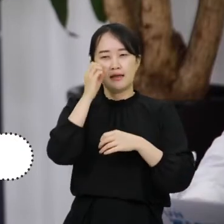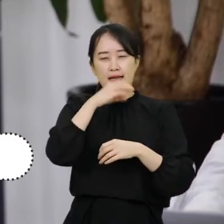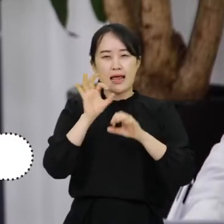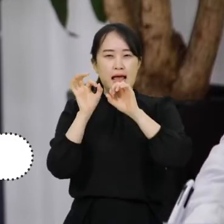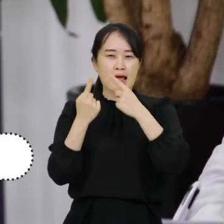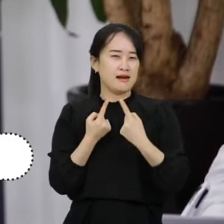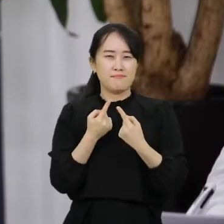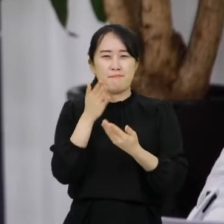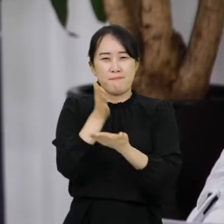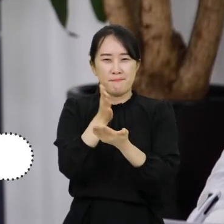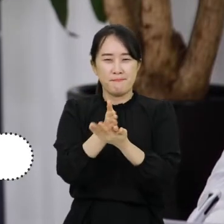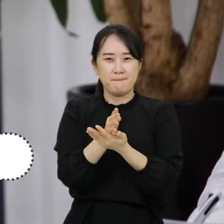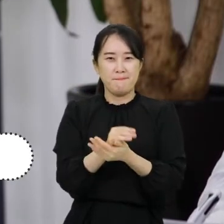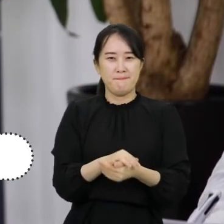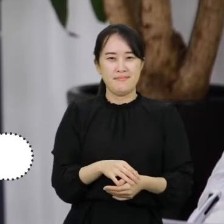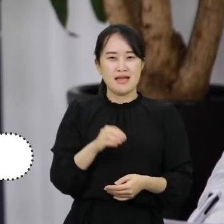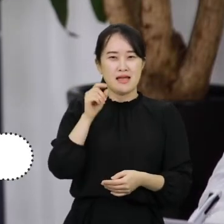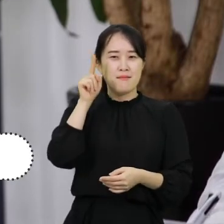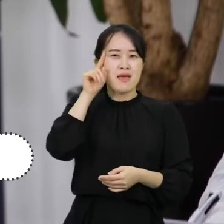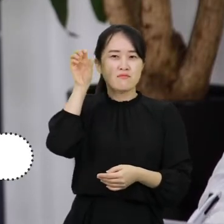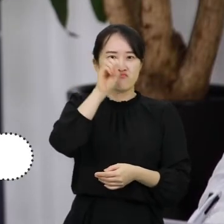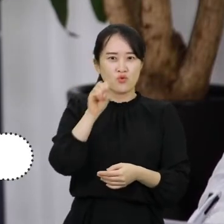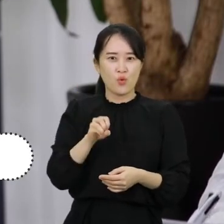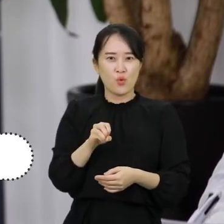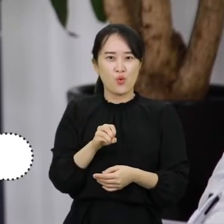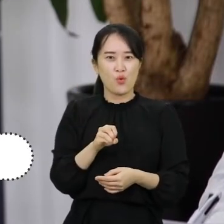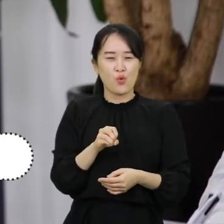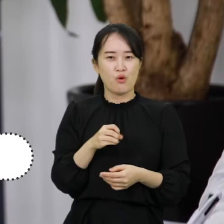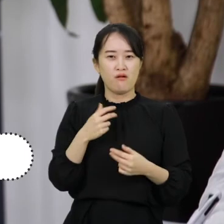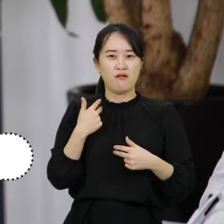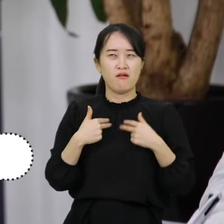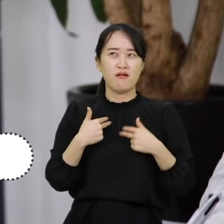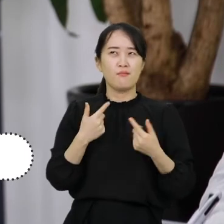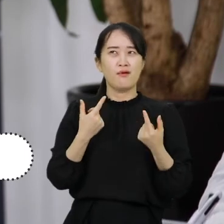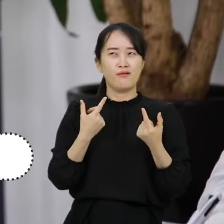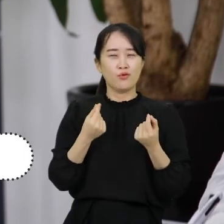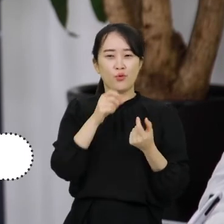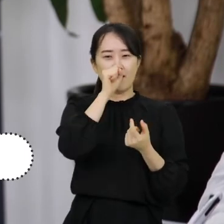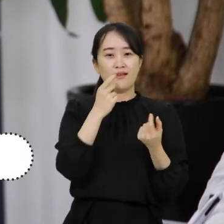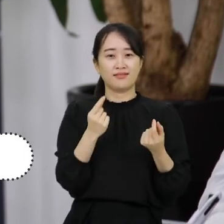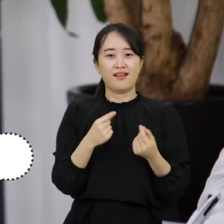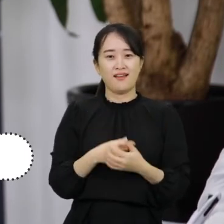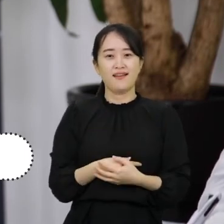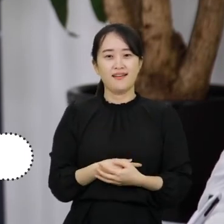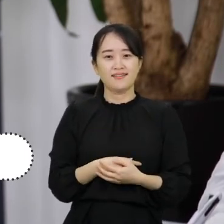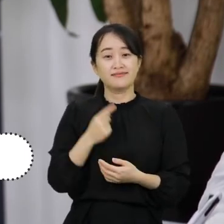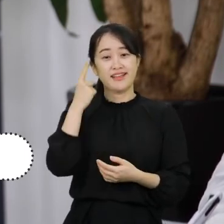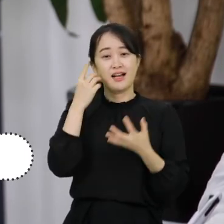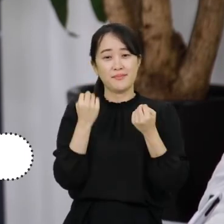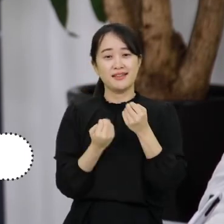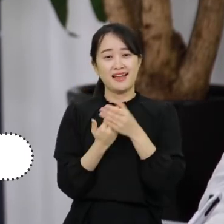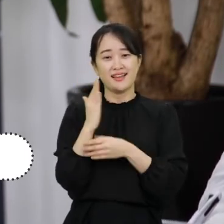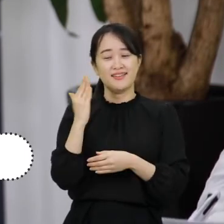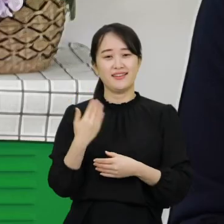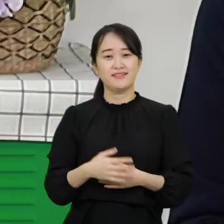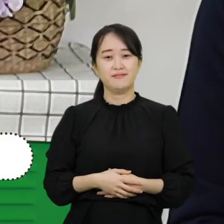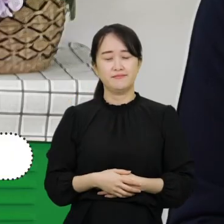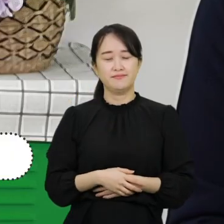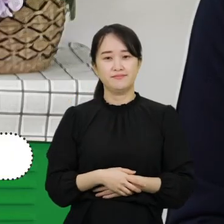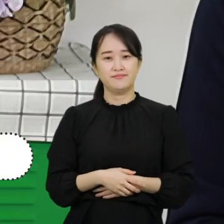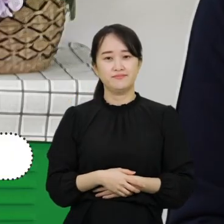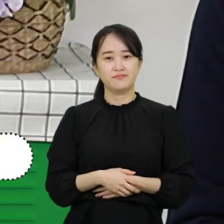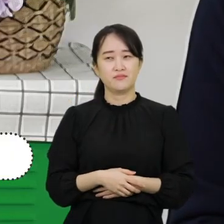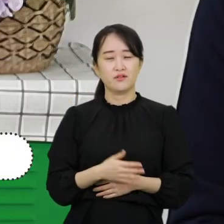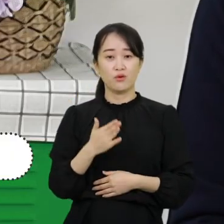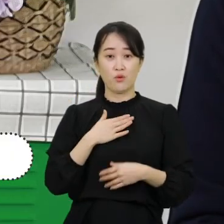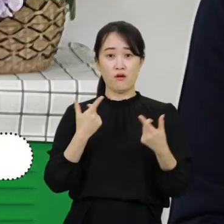안 해주고 100% 즐길 수 있게 해주시면 너무 감사할 것 같다 라는 생각을 많이 하게 됩니다. 저